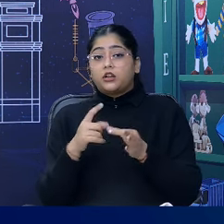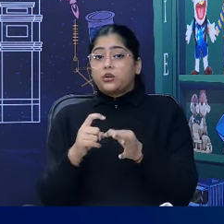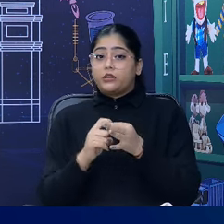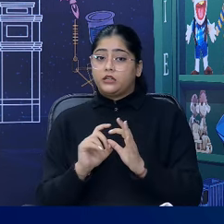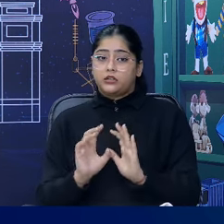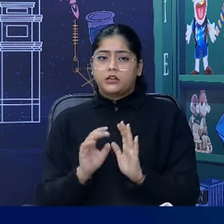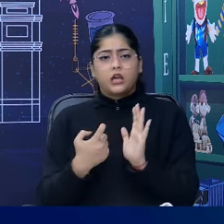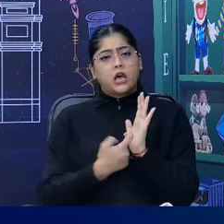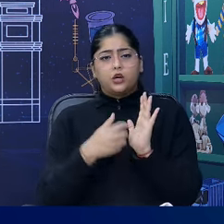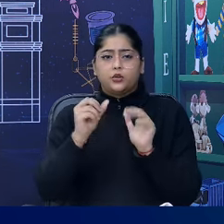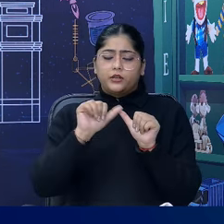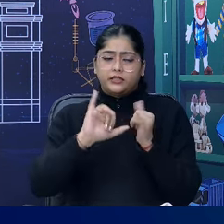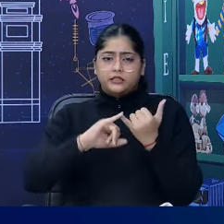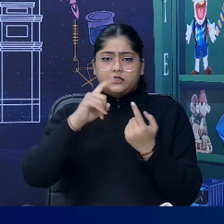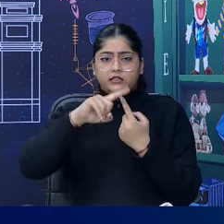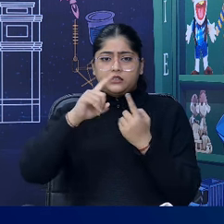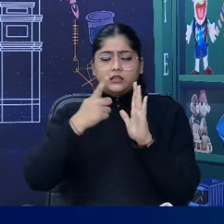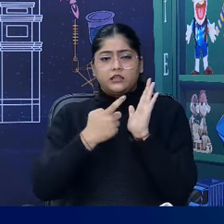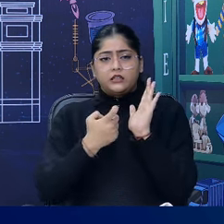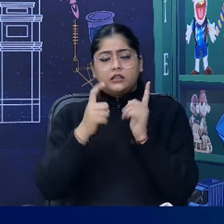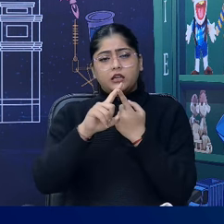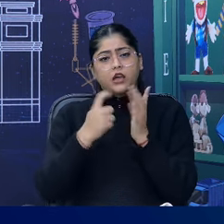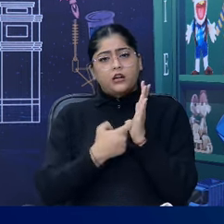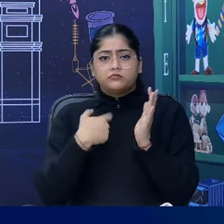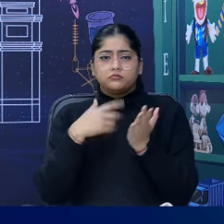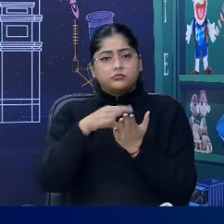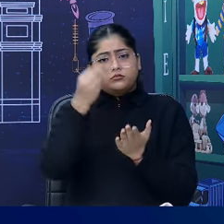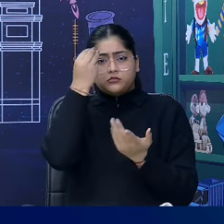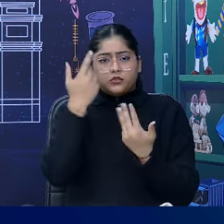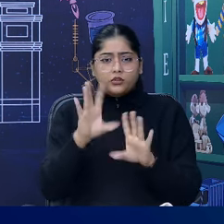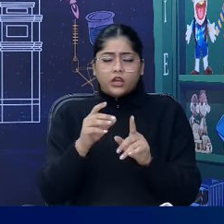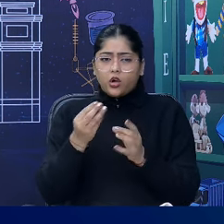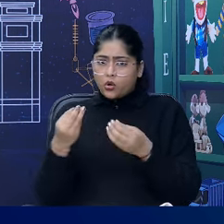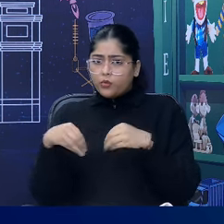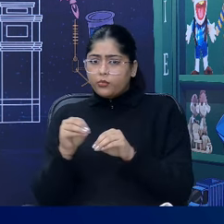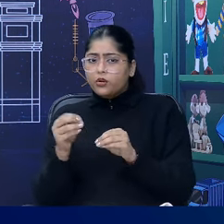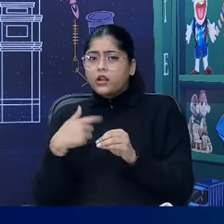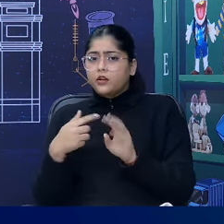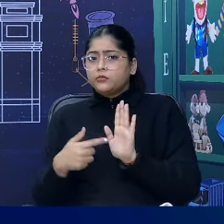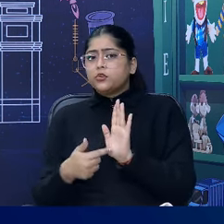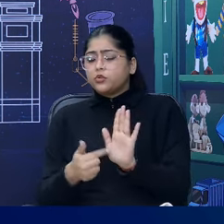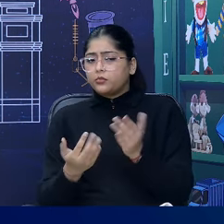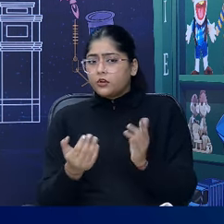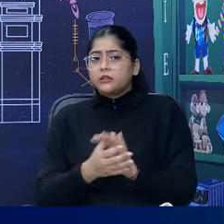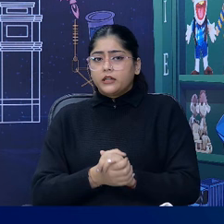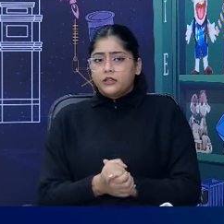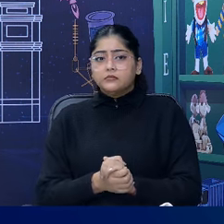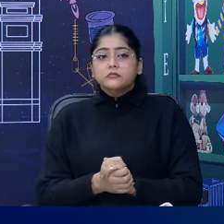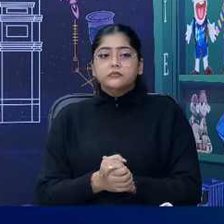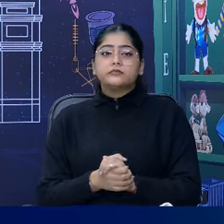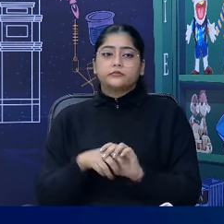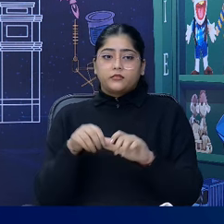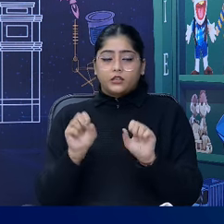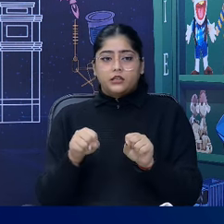हमने समझ ली, लेकिन क्या कोई और भी ऐसी कैटेगरीज हैं जिनके थ्रू हम सेट्स को लिख सकते हैं?